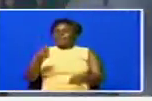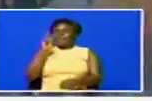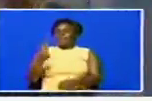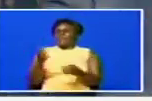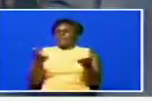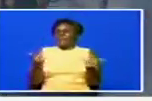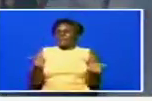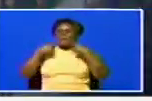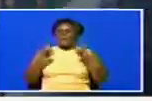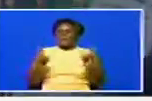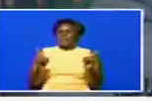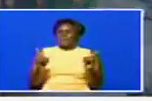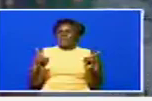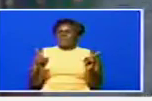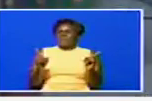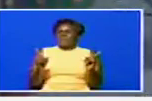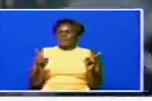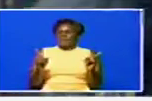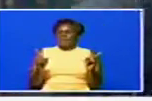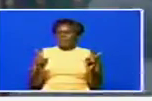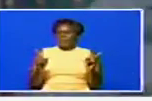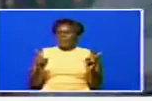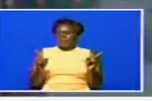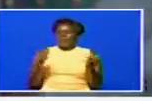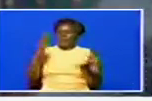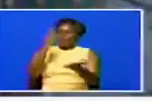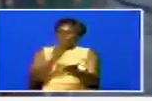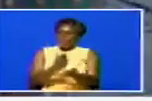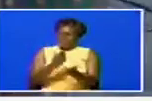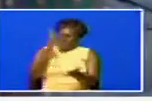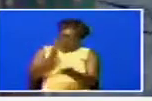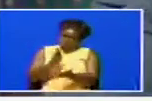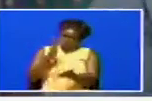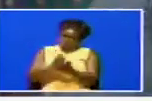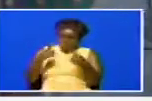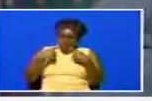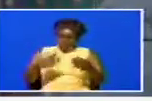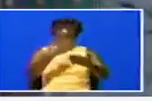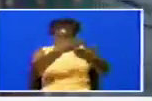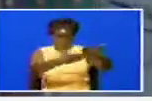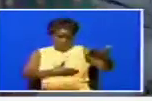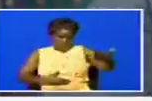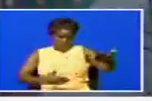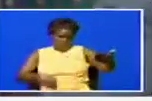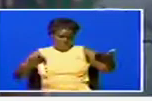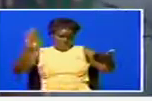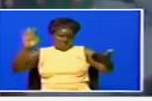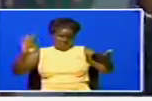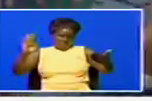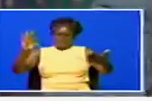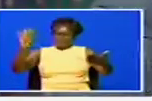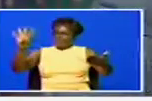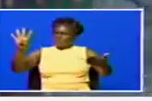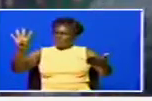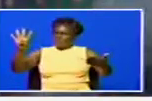matokeo. Mm-hmm. Matokeo ya awali. Yeah, yeah. Mm-hmm. Matokeo ambayo ni haswa ni ile form ambayo tunaita 34A na